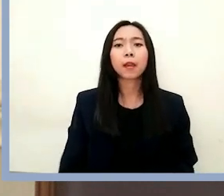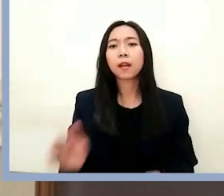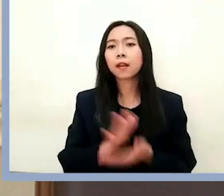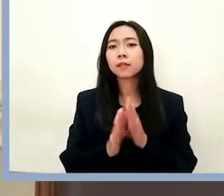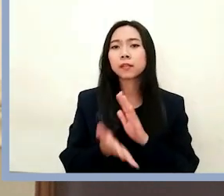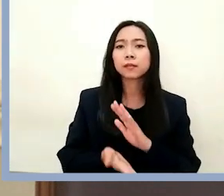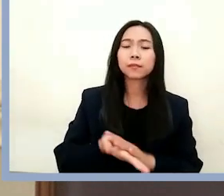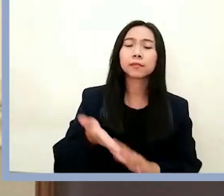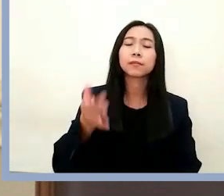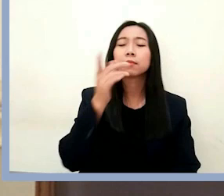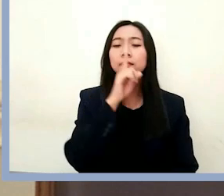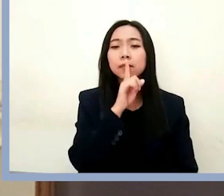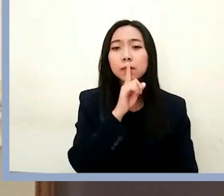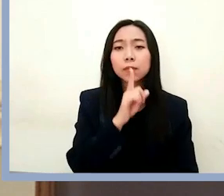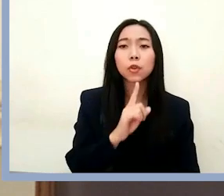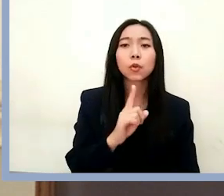maka